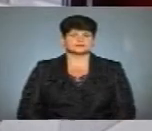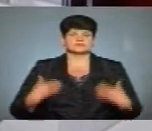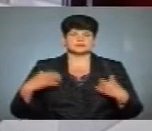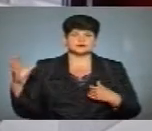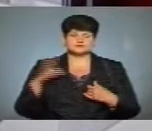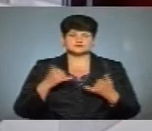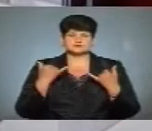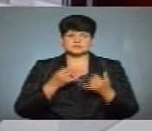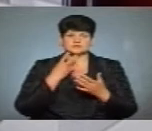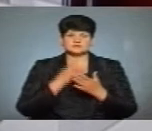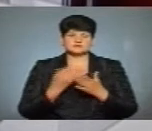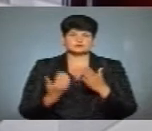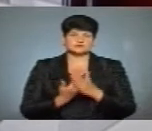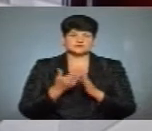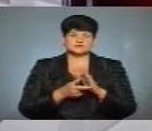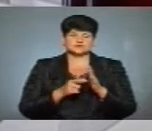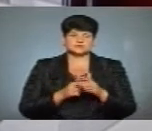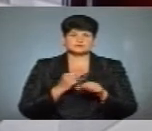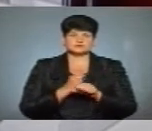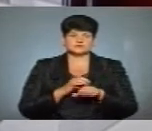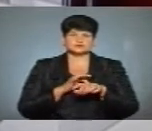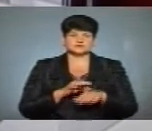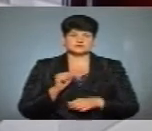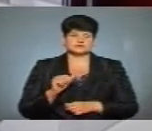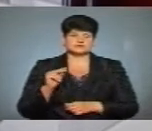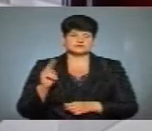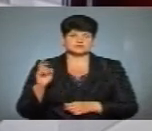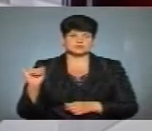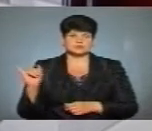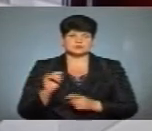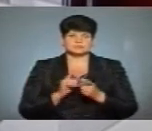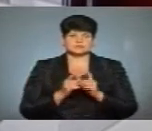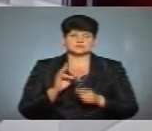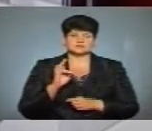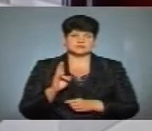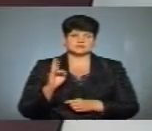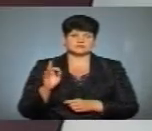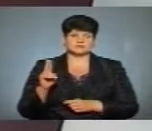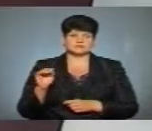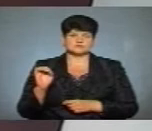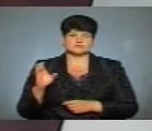вітаю всіх, хто зараз з нами. Ви дивитесь новини. У студії працює ведуча Анастасія Чечко і сурдоперекладач Надія Коцовська.